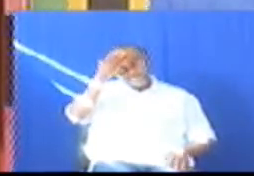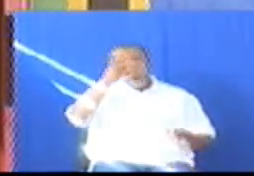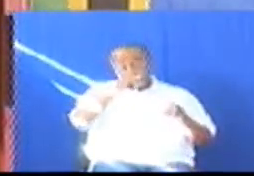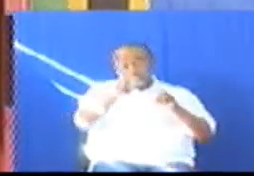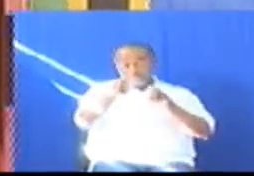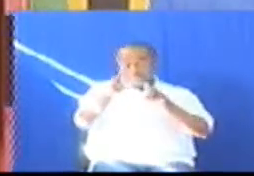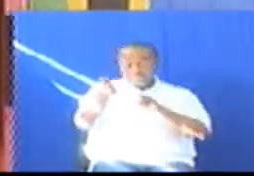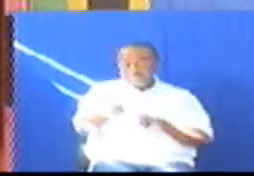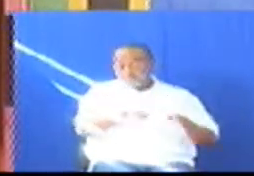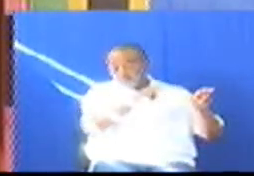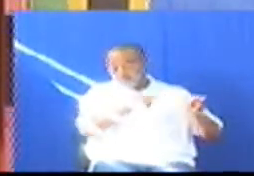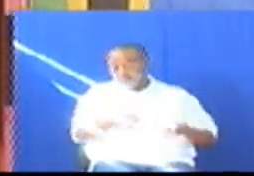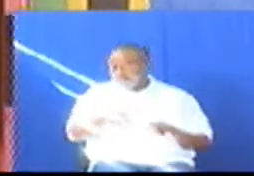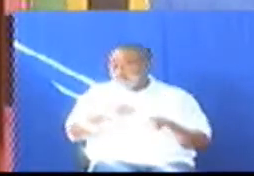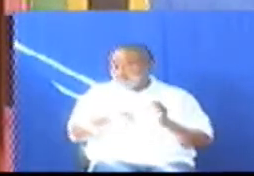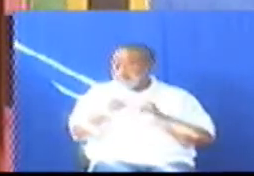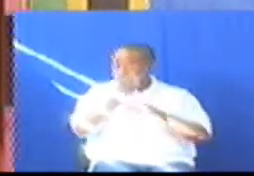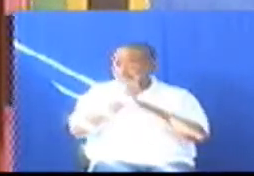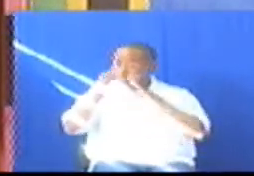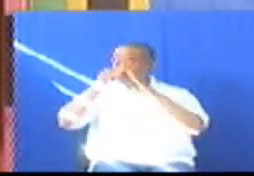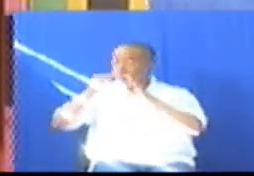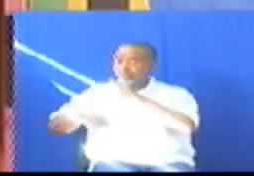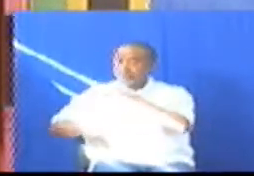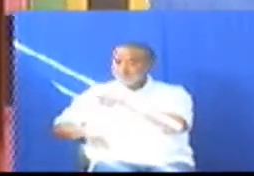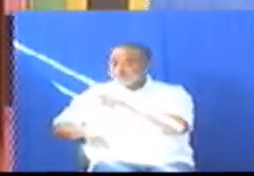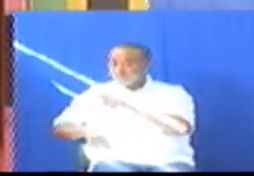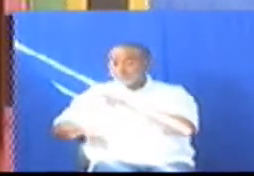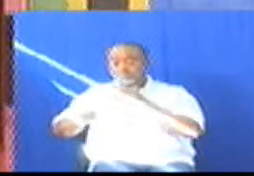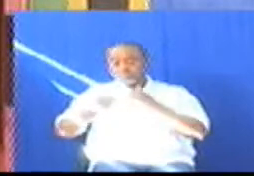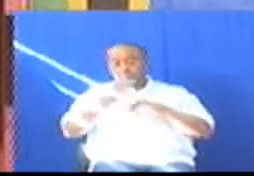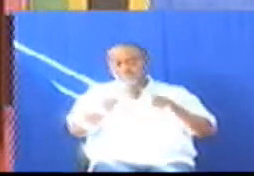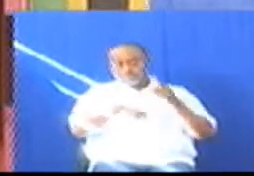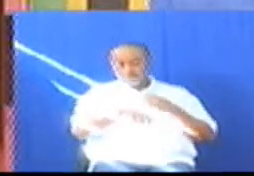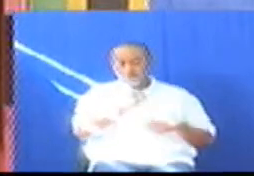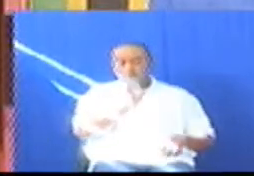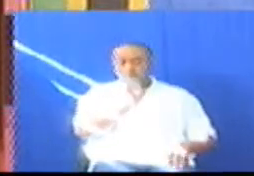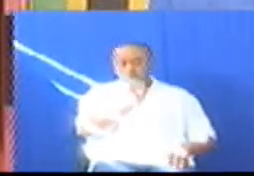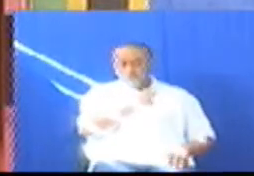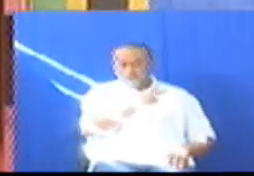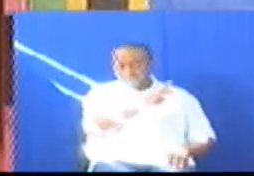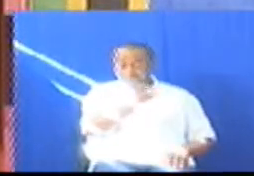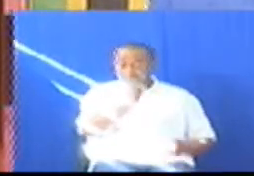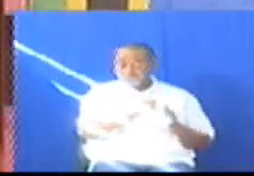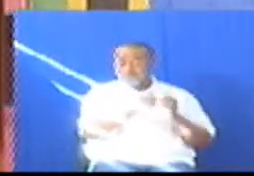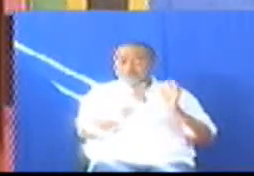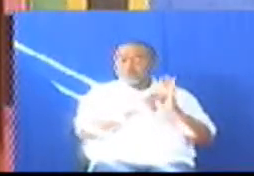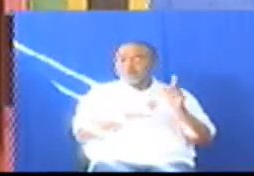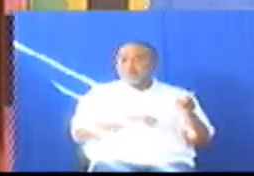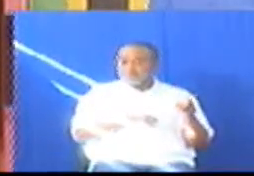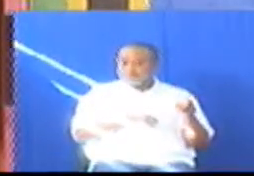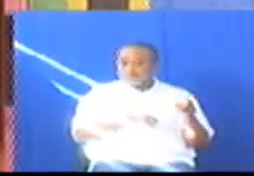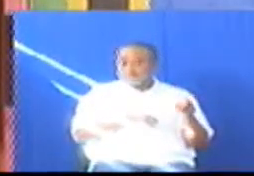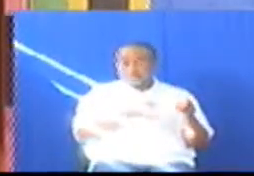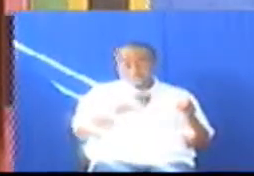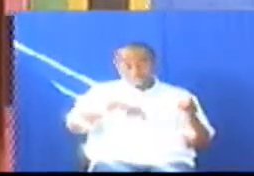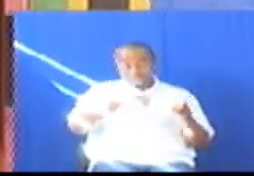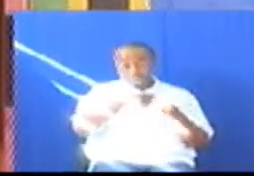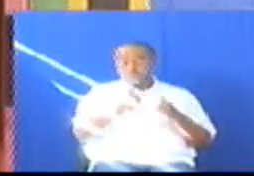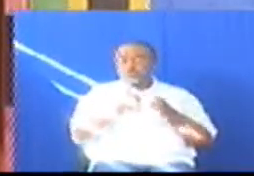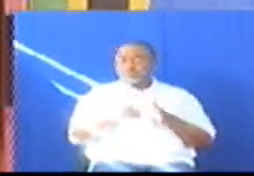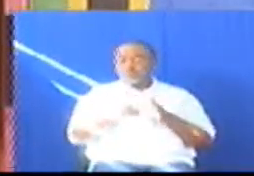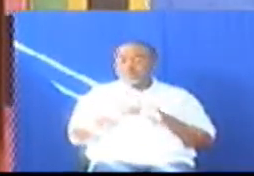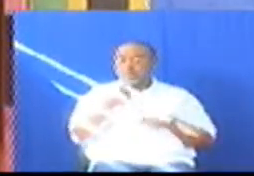hii iliingiwa mwaka 2017 ikitarajiwa